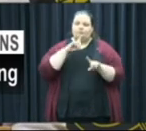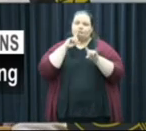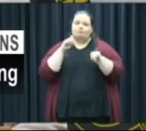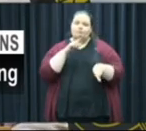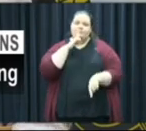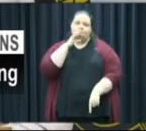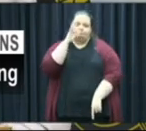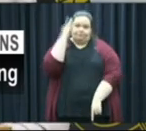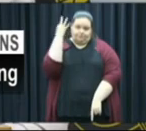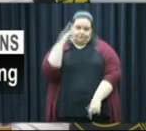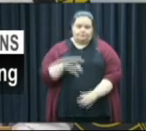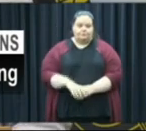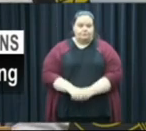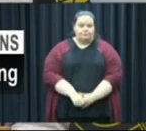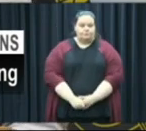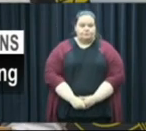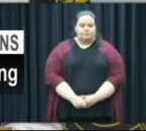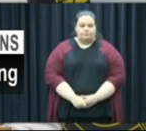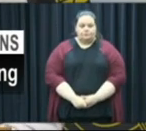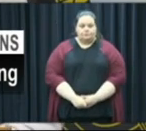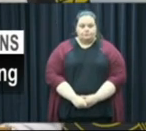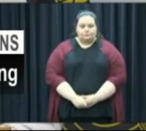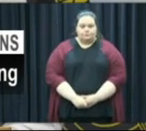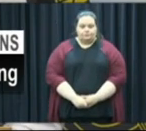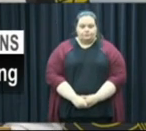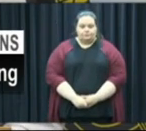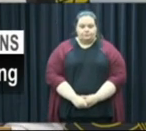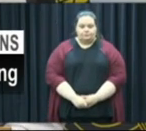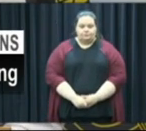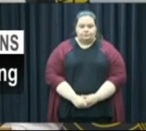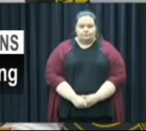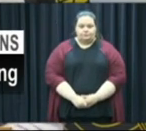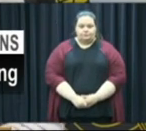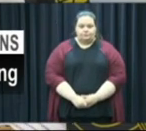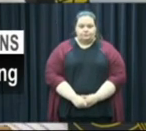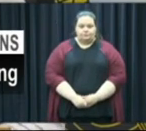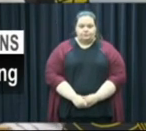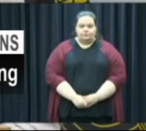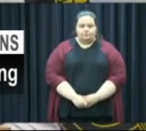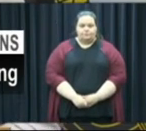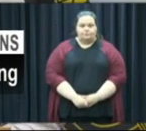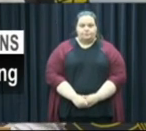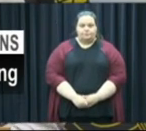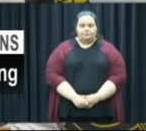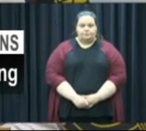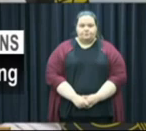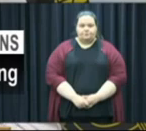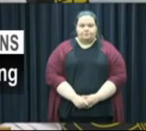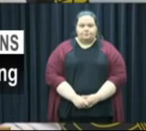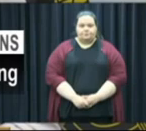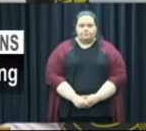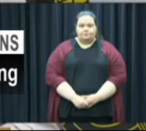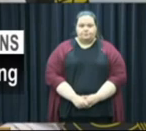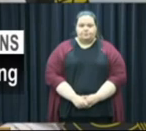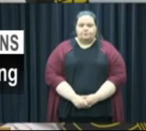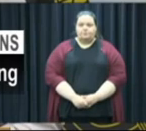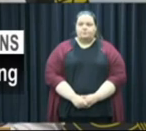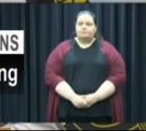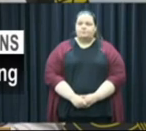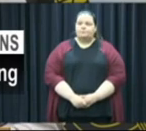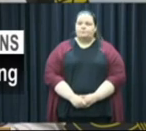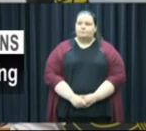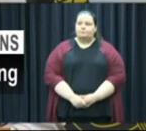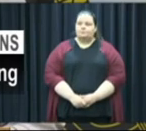contribué à notre succès jusqu'à date. Je crois que c'est les mesures qu'on a mises en place très tôt pour